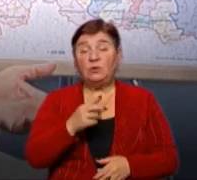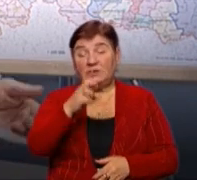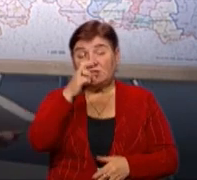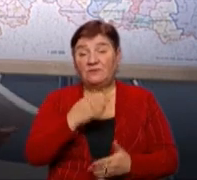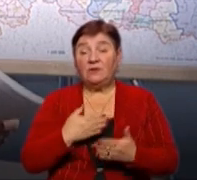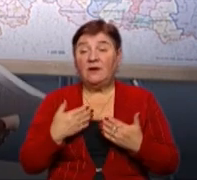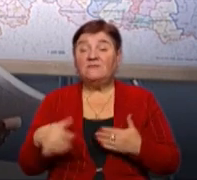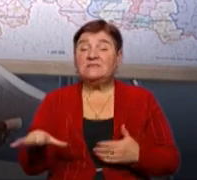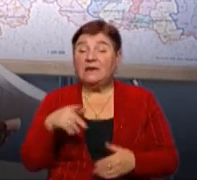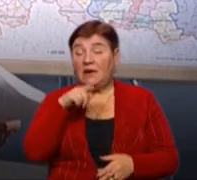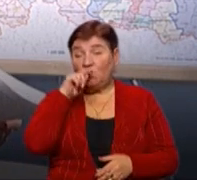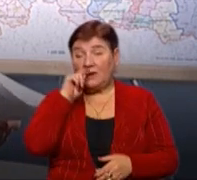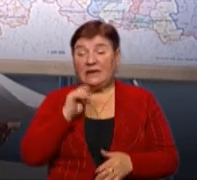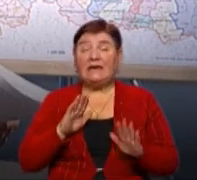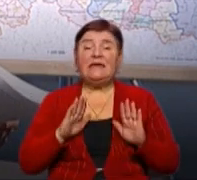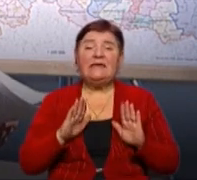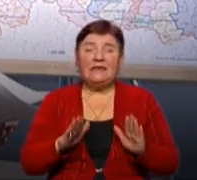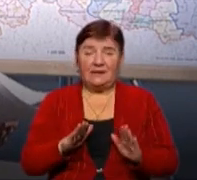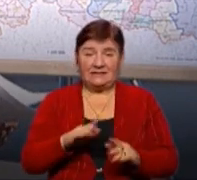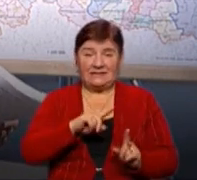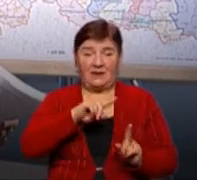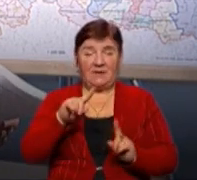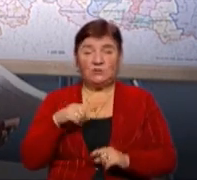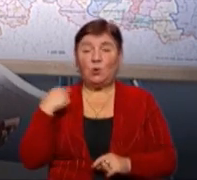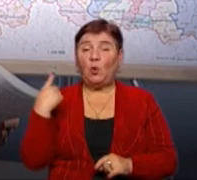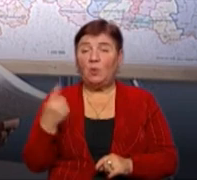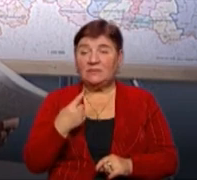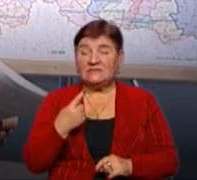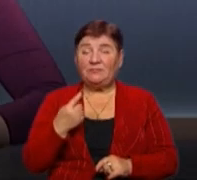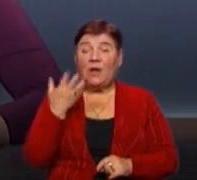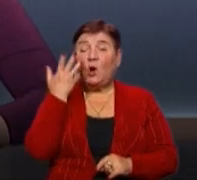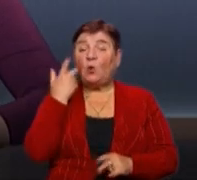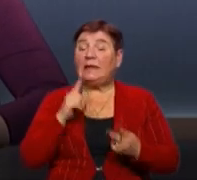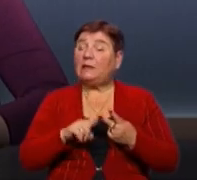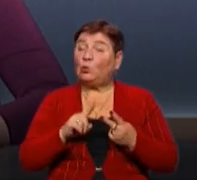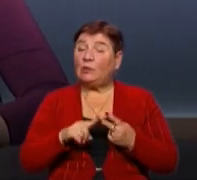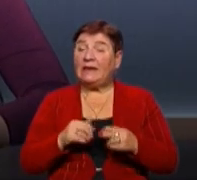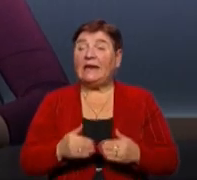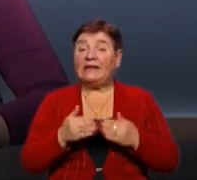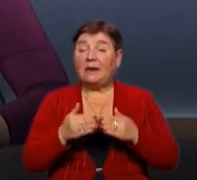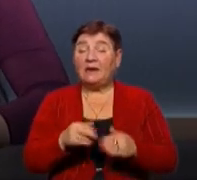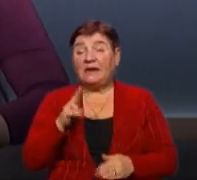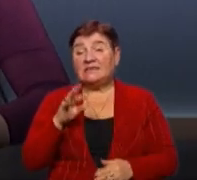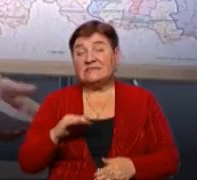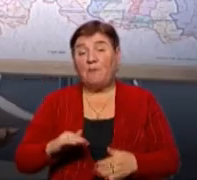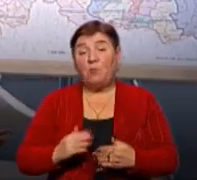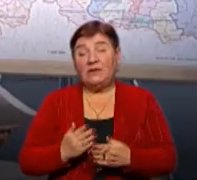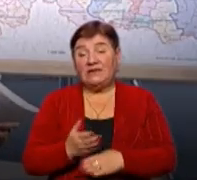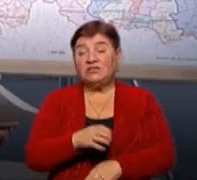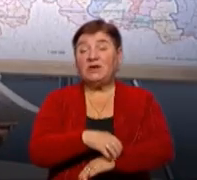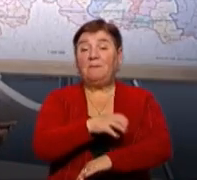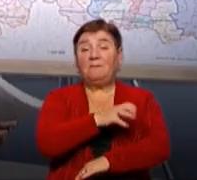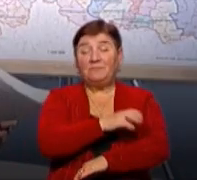адміністрації. Це стосується всієї України, не тільки Закарпатської області. Доколи має завершитися другий етап? А це вже питання політичне, на яке